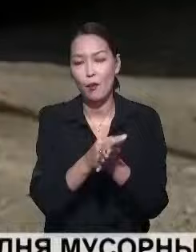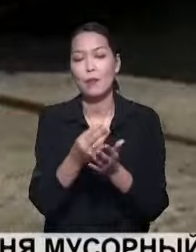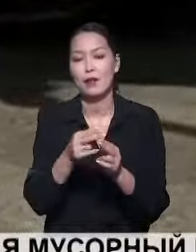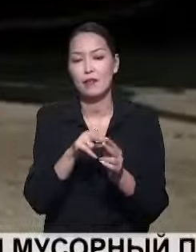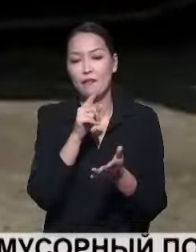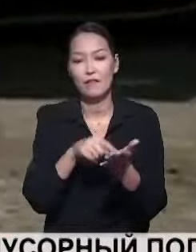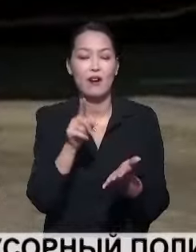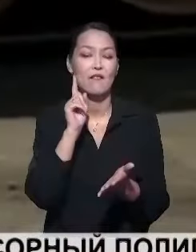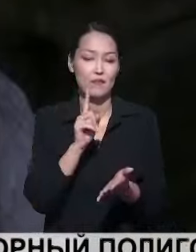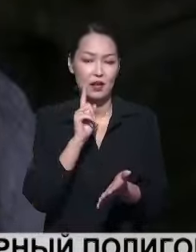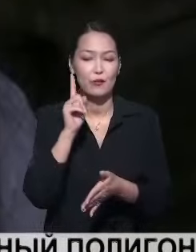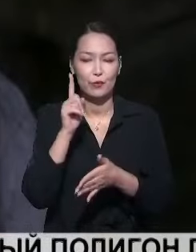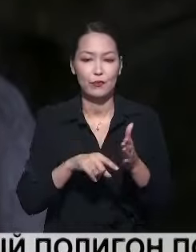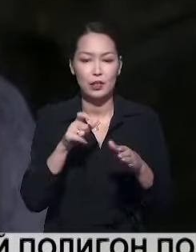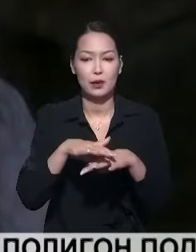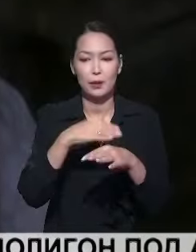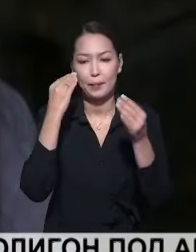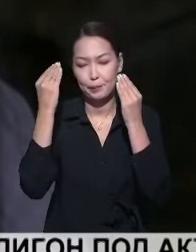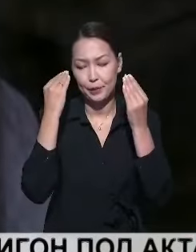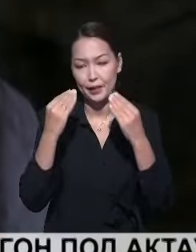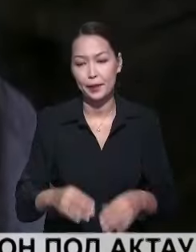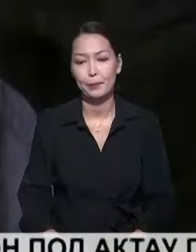времени, уверены эксперты.